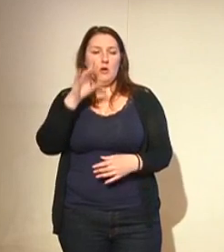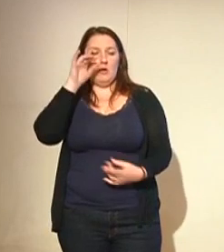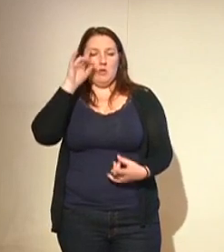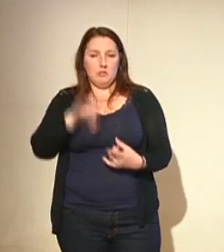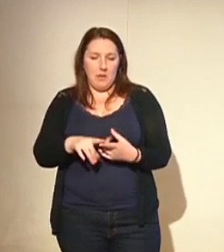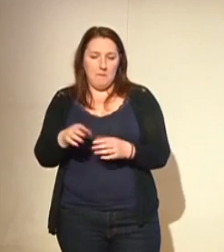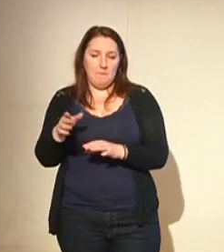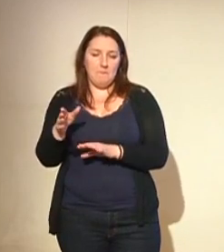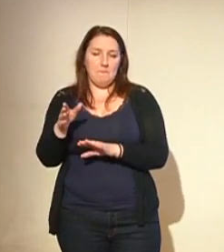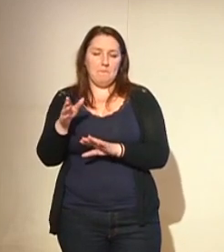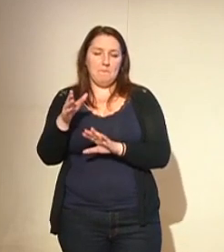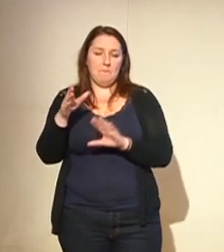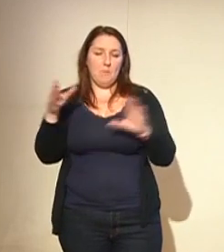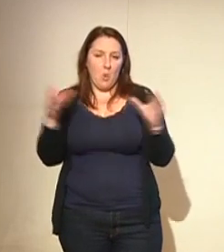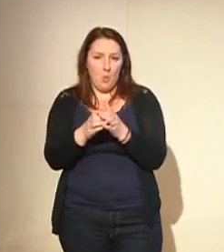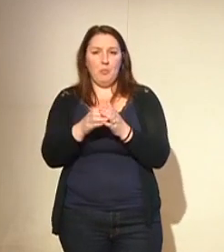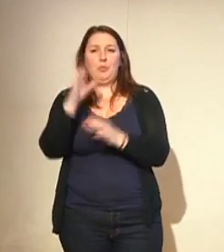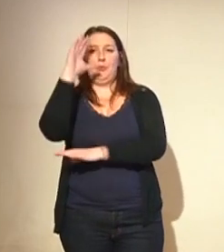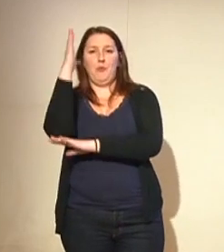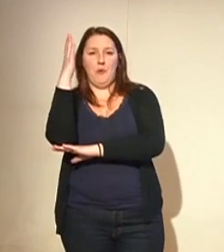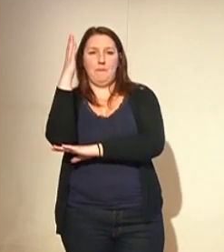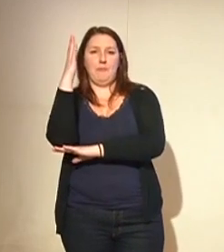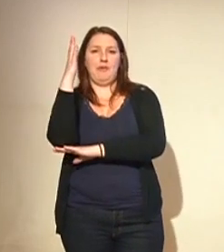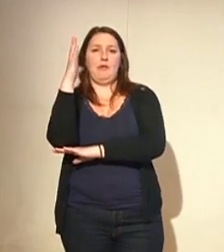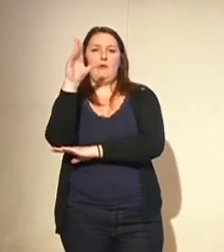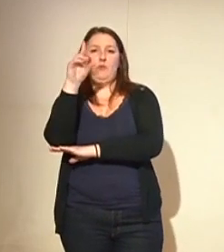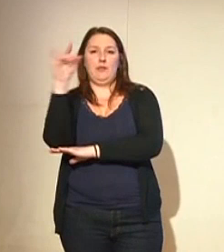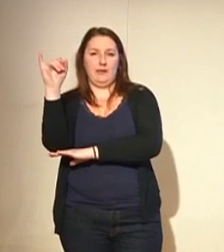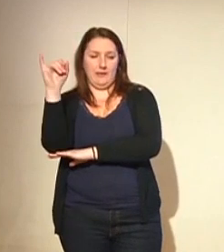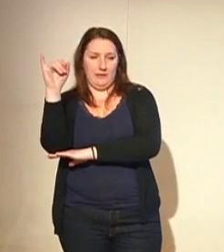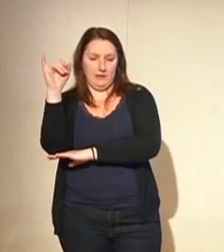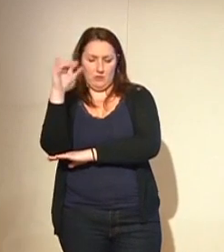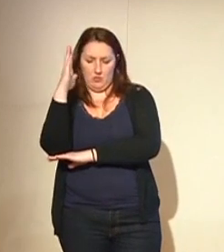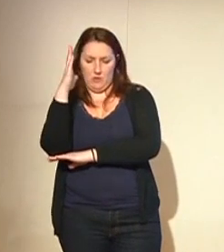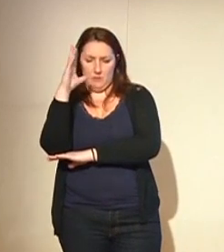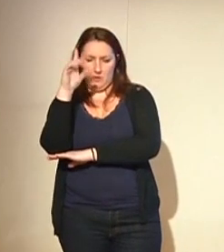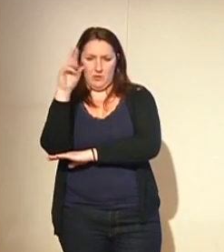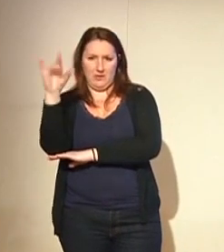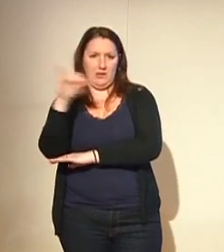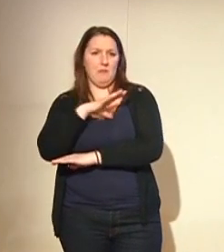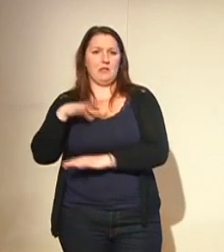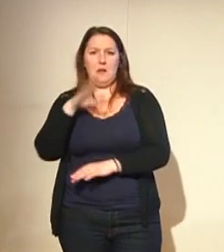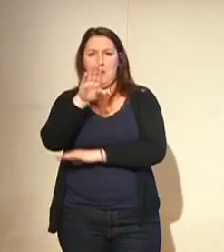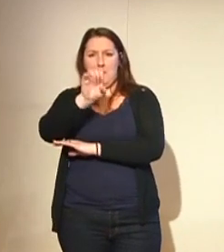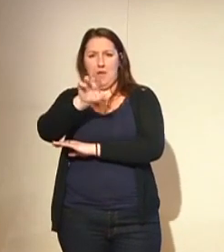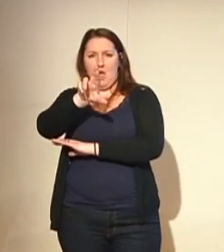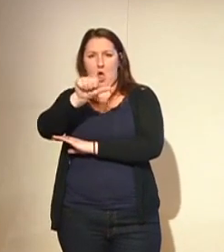liste pour le groupe UMP udi UMP IDI do s'agir de Madame